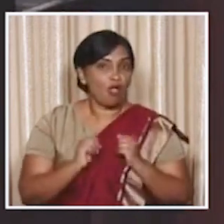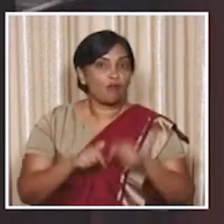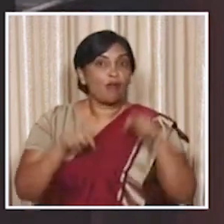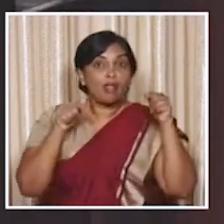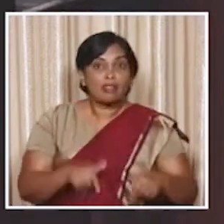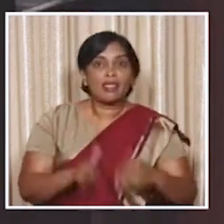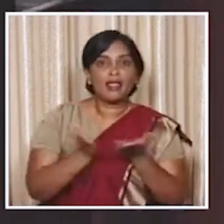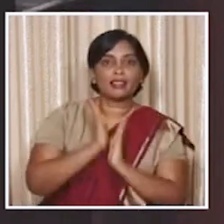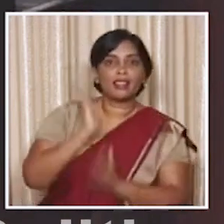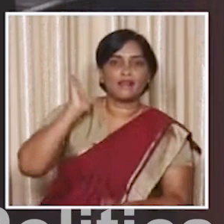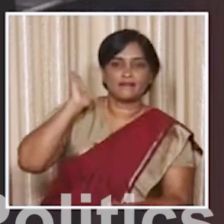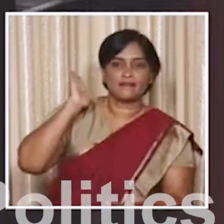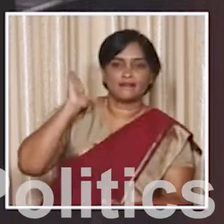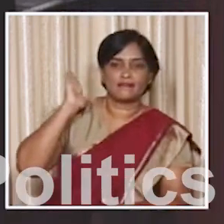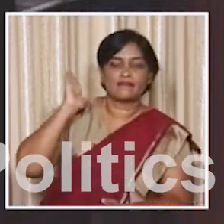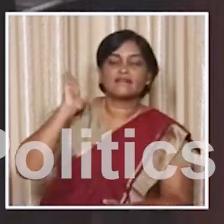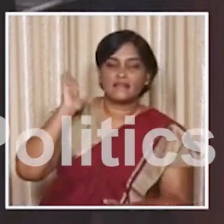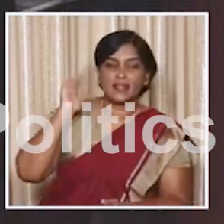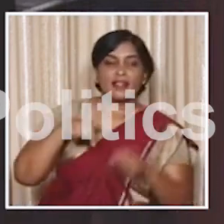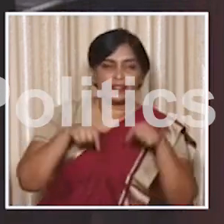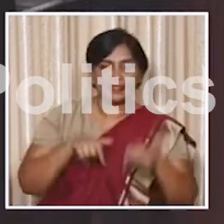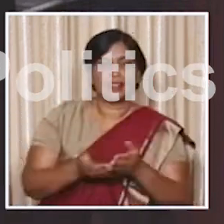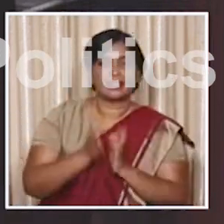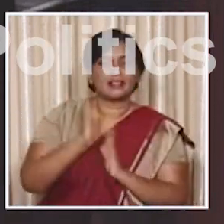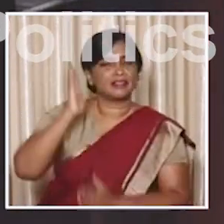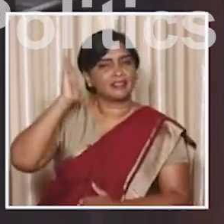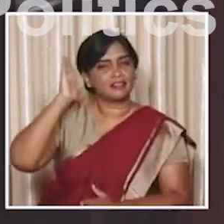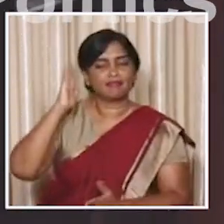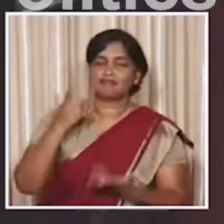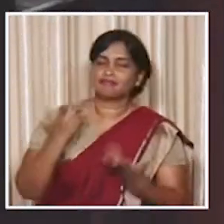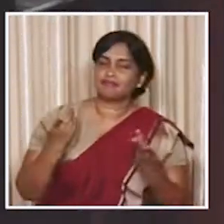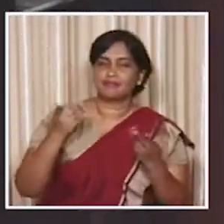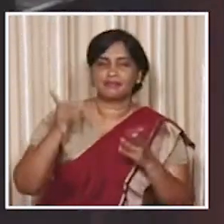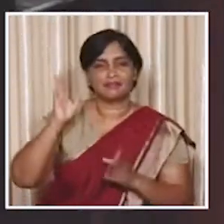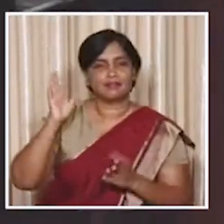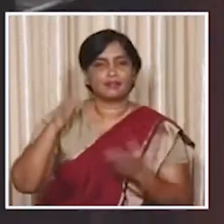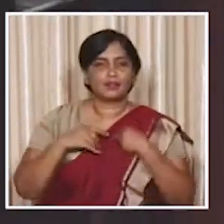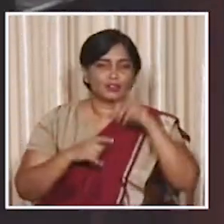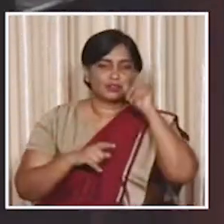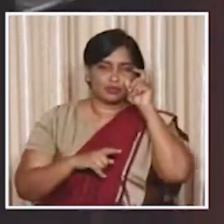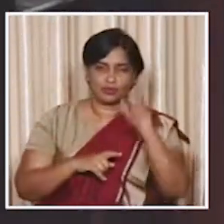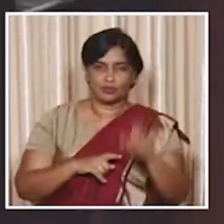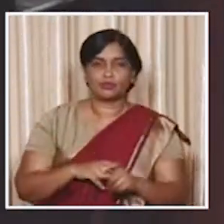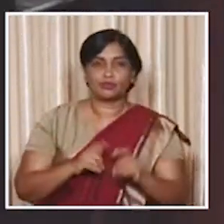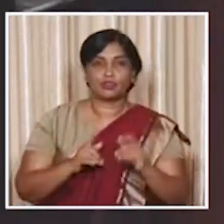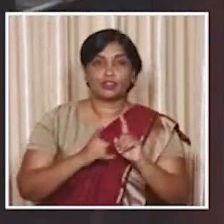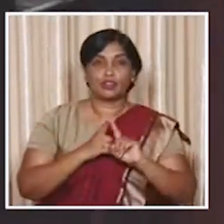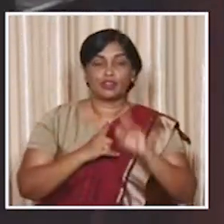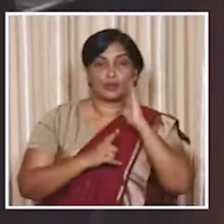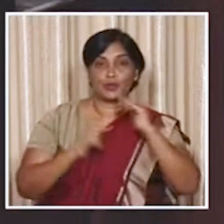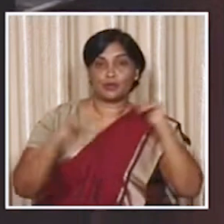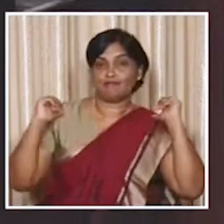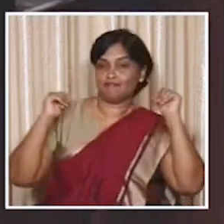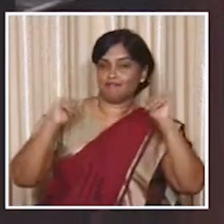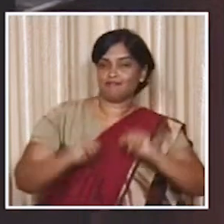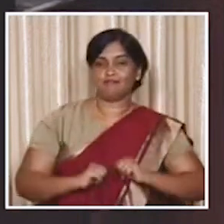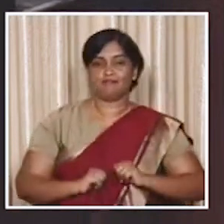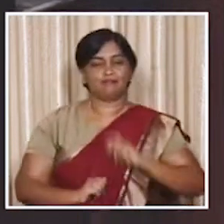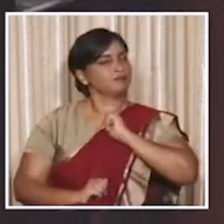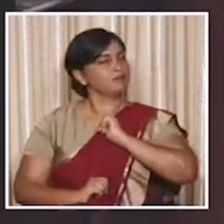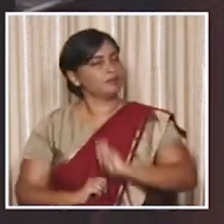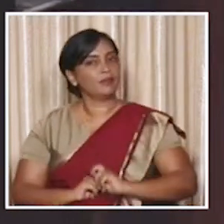වෙලාවේ ඉන්දියාවේ? දැන් මේ වෙලාවේ ඉන්දියාවේ එතුමා අපි දැක්කා යුරෝපීය ඇඳුමකුත් ඇඳගෙන.